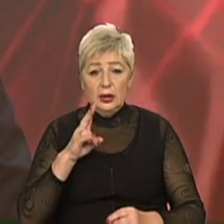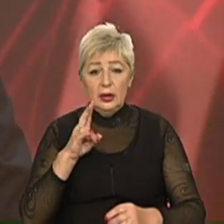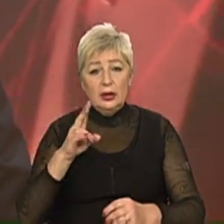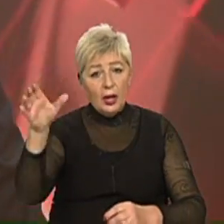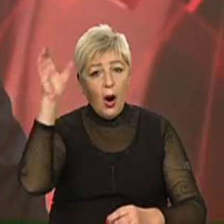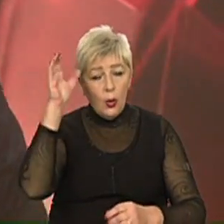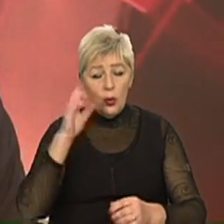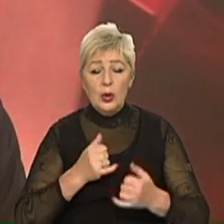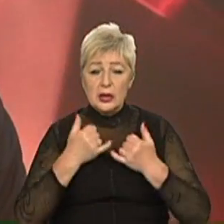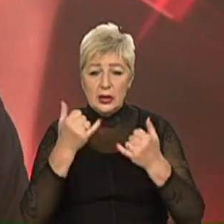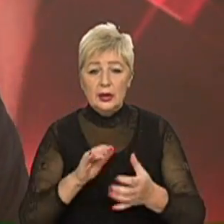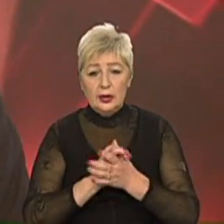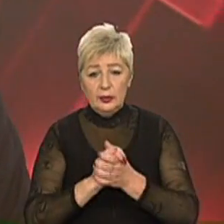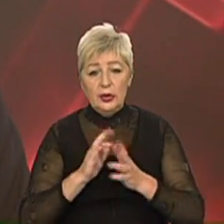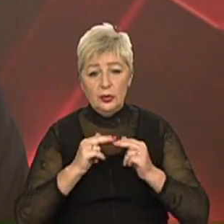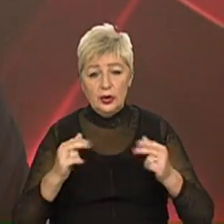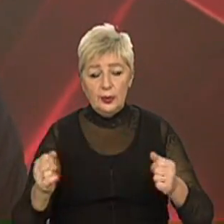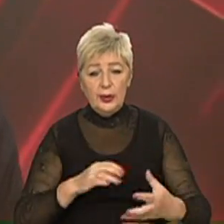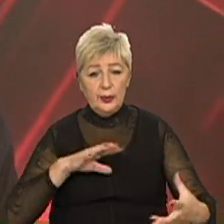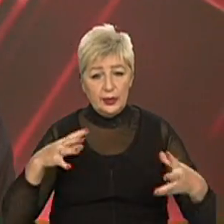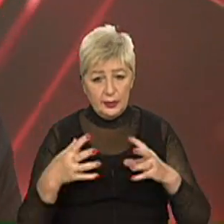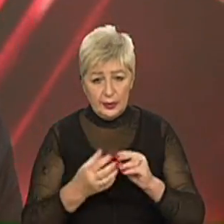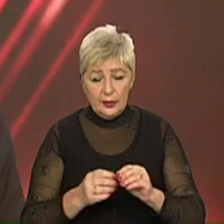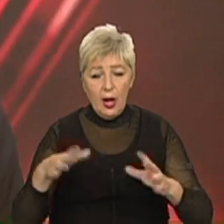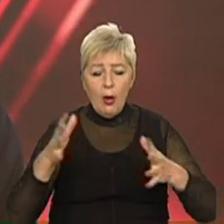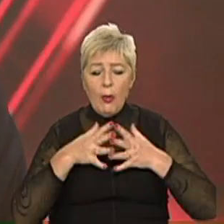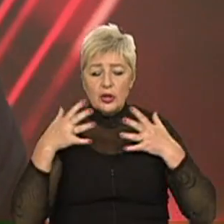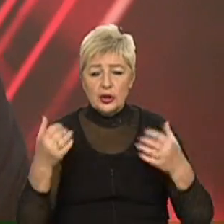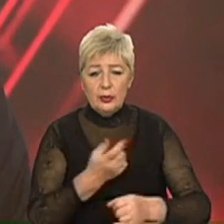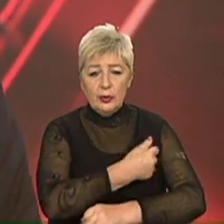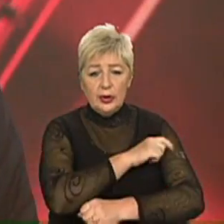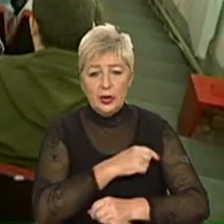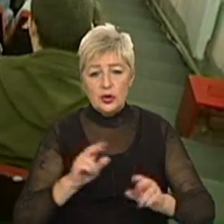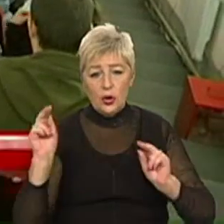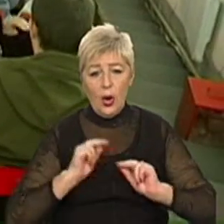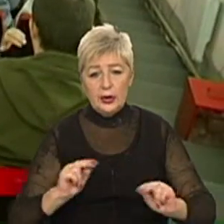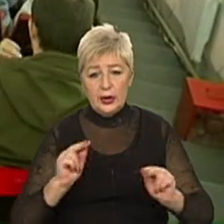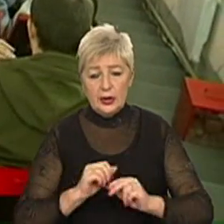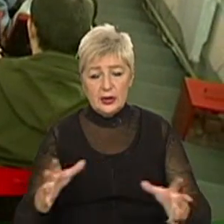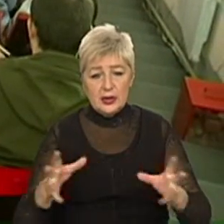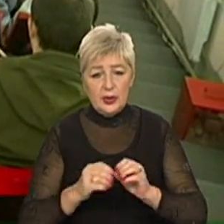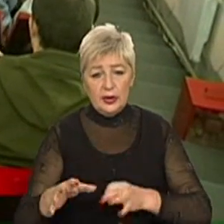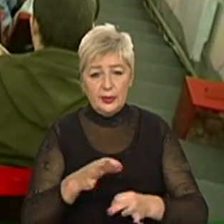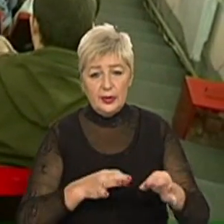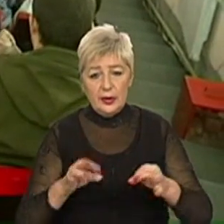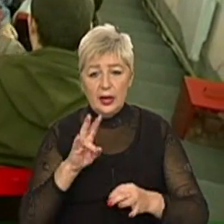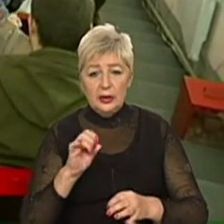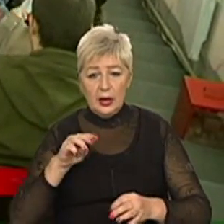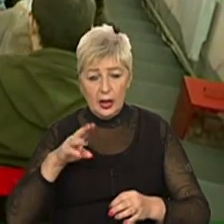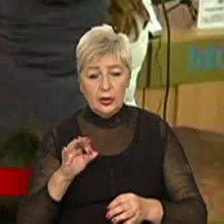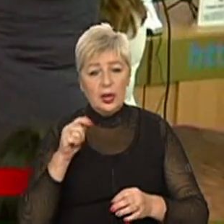Наука заради миру у Дніпрі підбили підсумки масштабного медичного тренінгу за спільним проєктом НАТО та